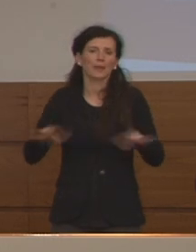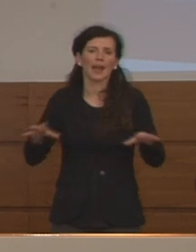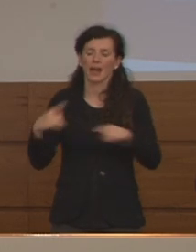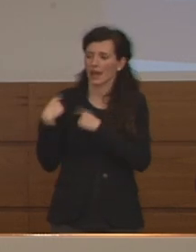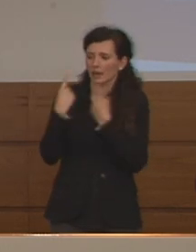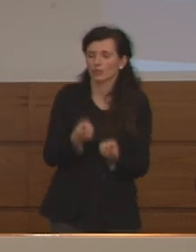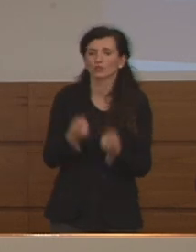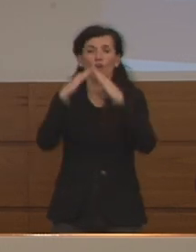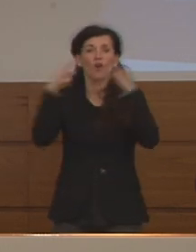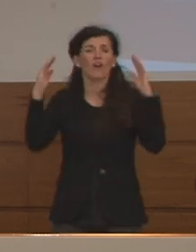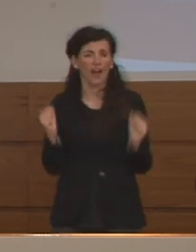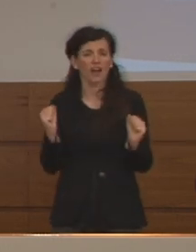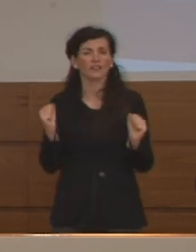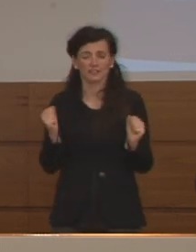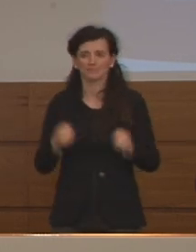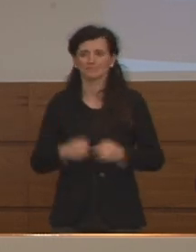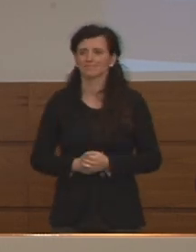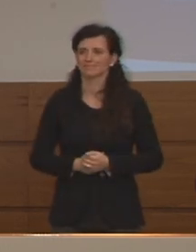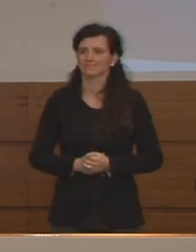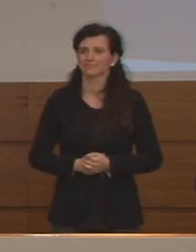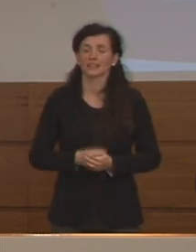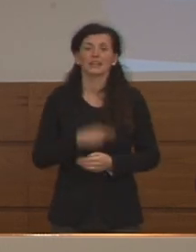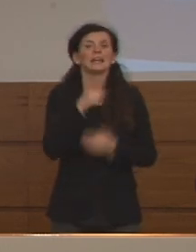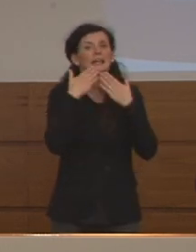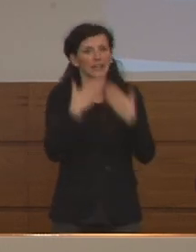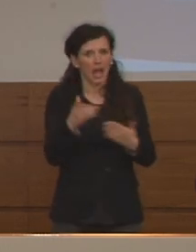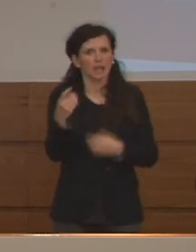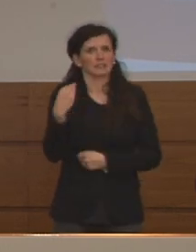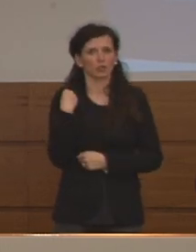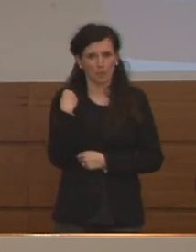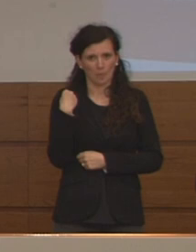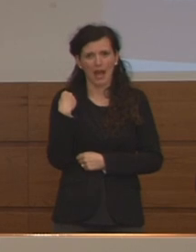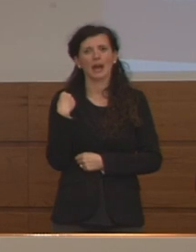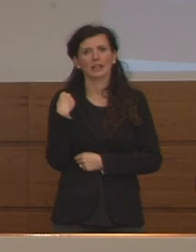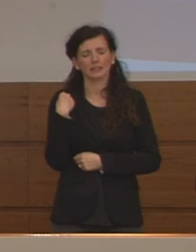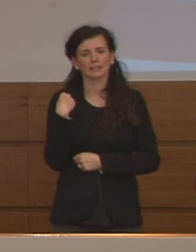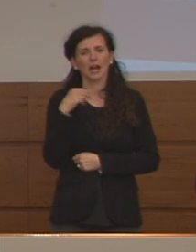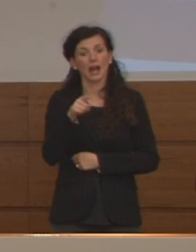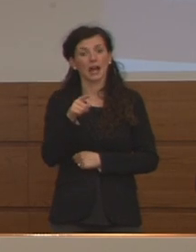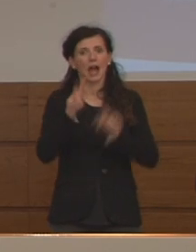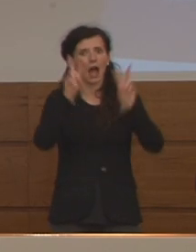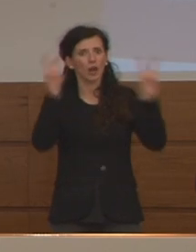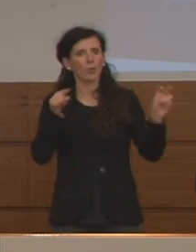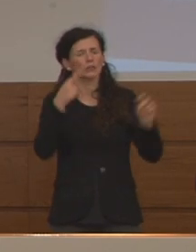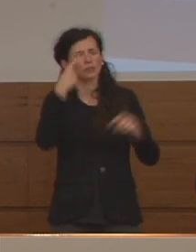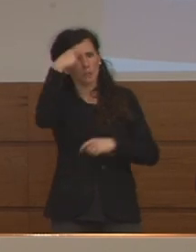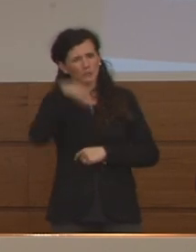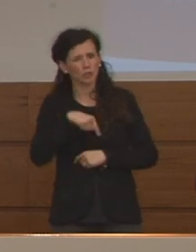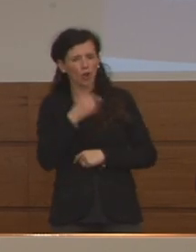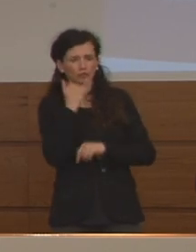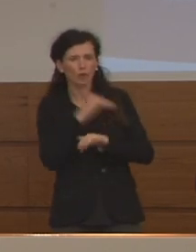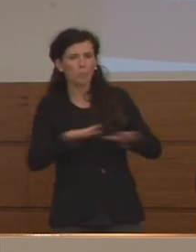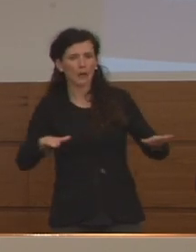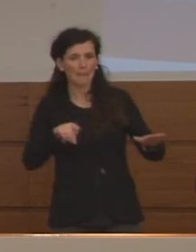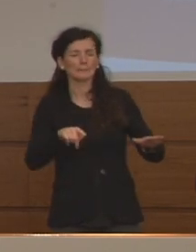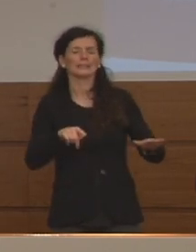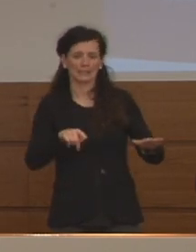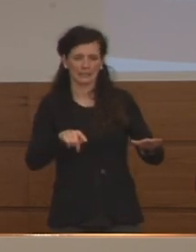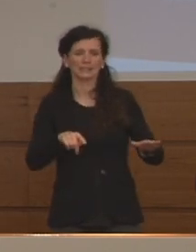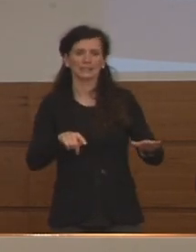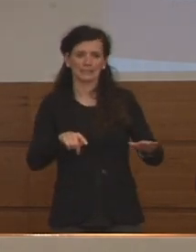grazie molte domanda anche perché è un argomento molto sentito chiaramente stare in casa è